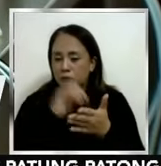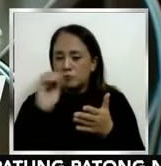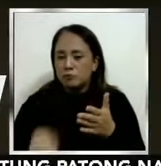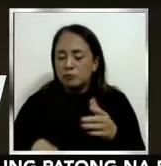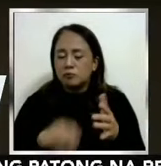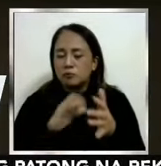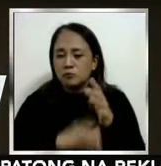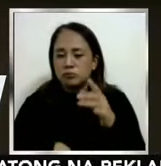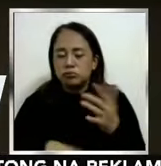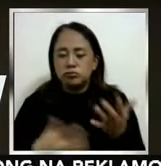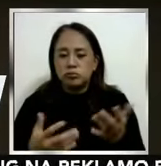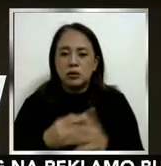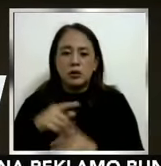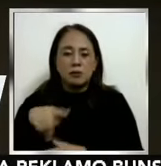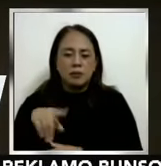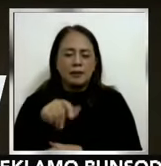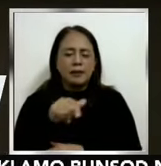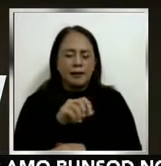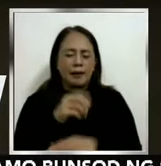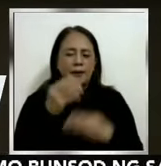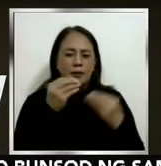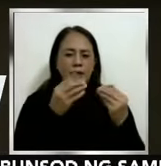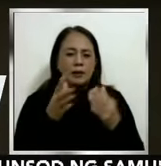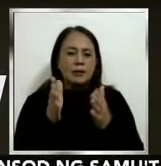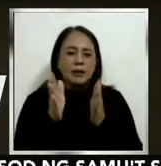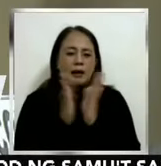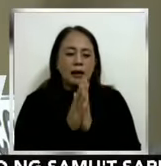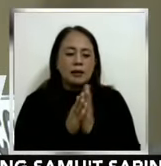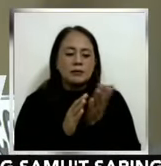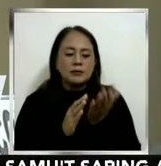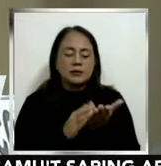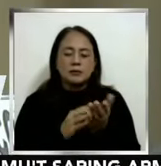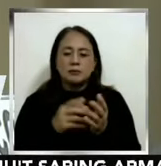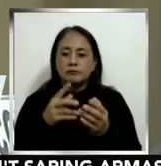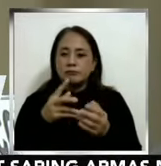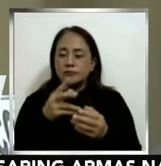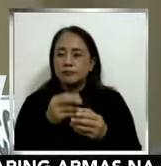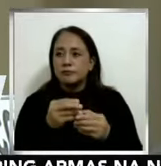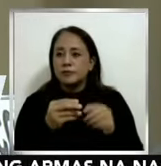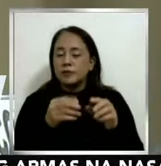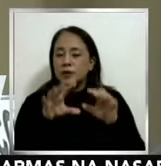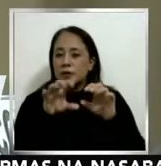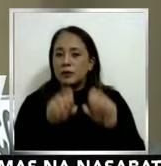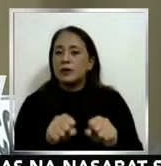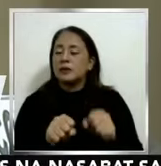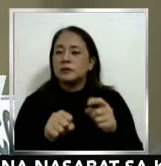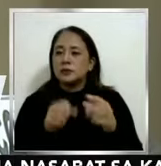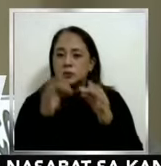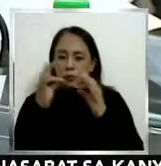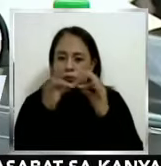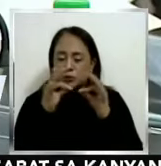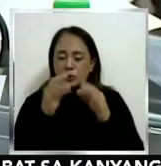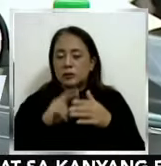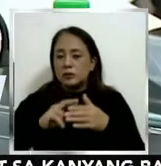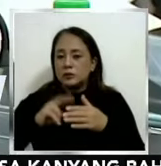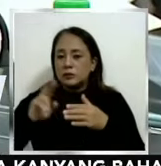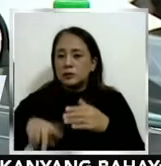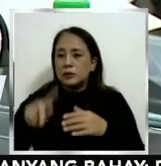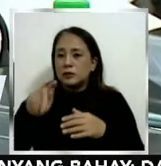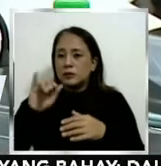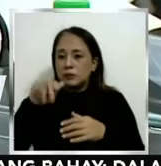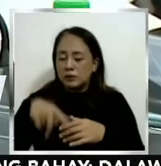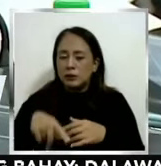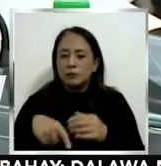mga impormanteng humihingi sa kanya ng cut sa masasabat na droga na bunga ng kanilang tip. Tinatanggihan daw niya ito